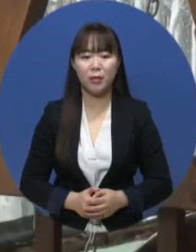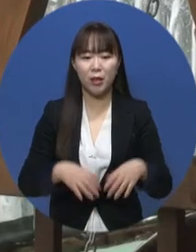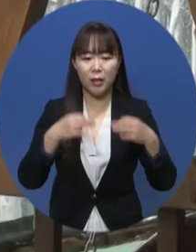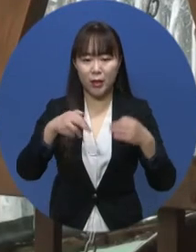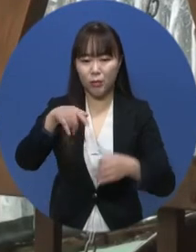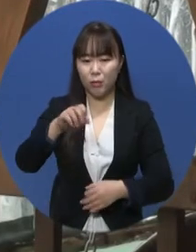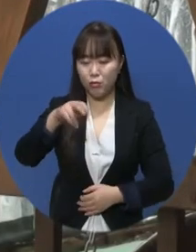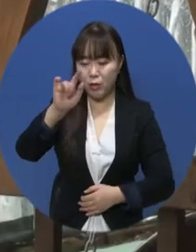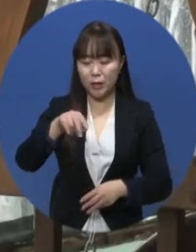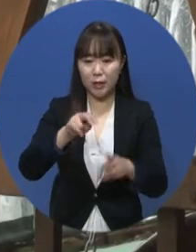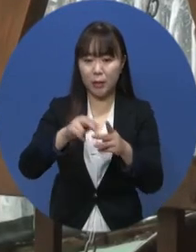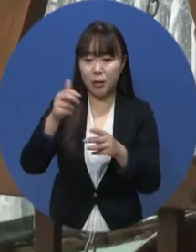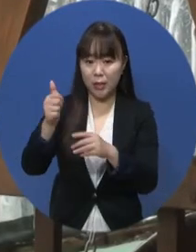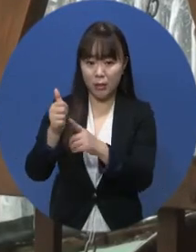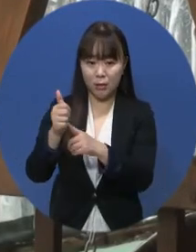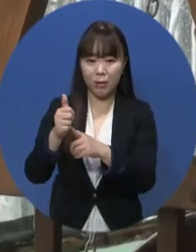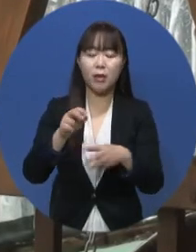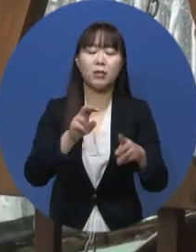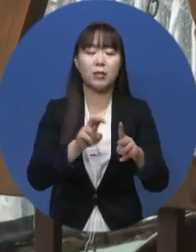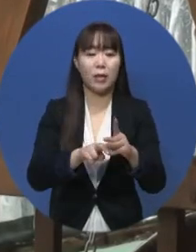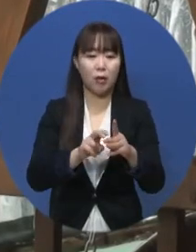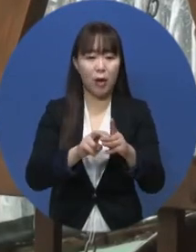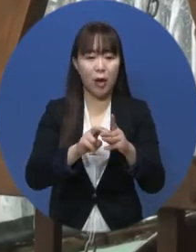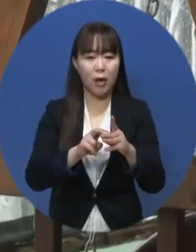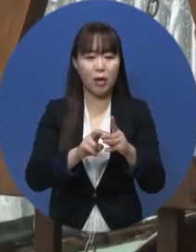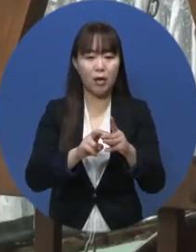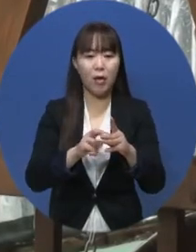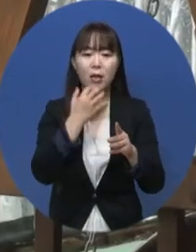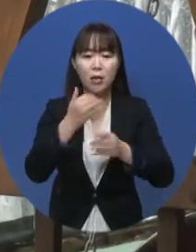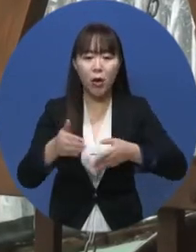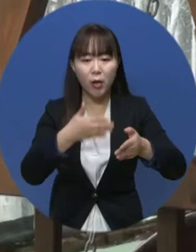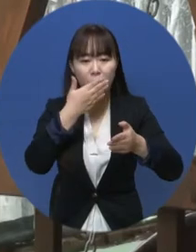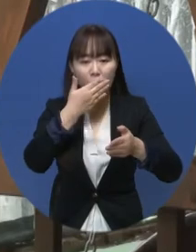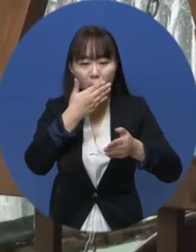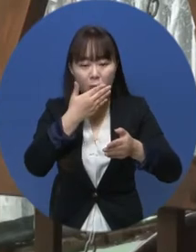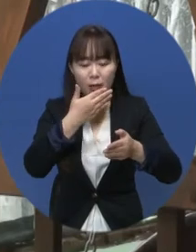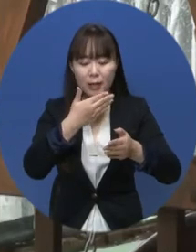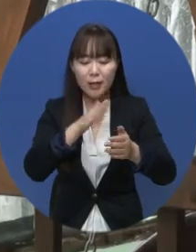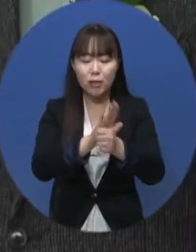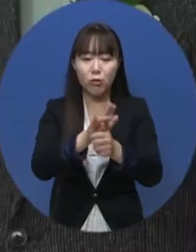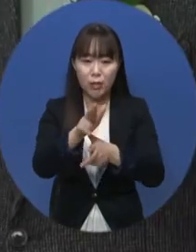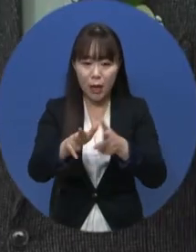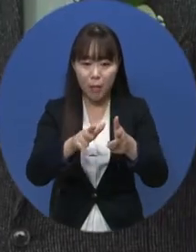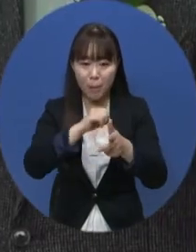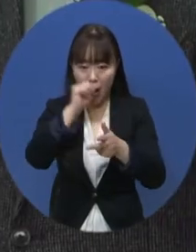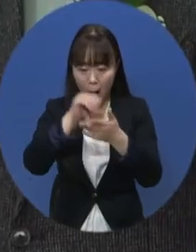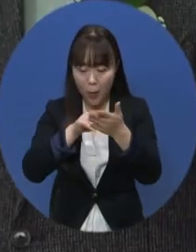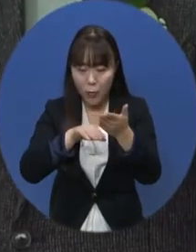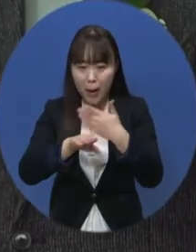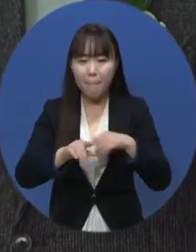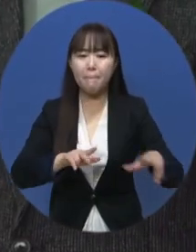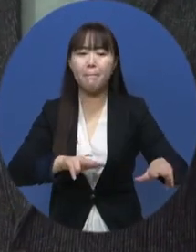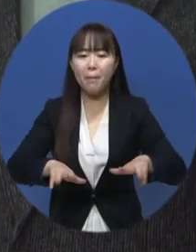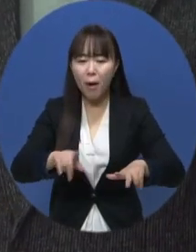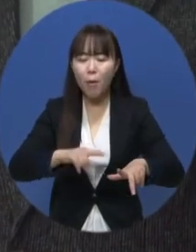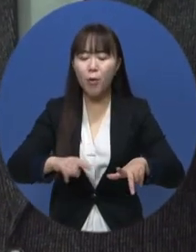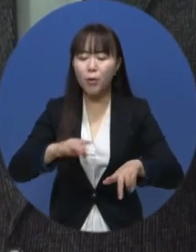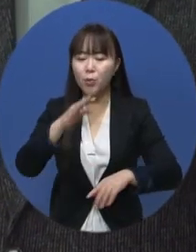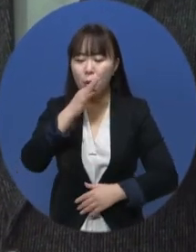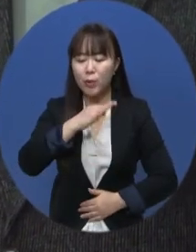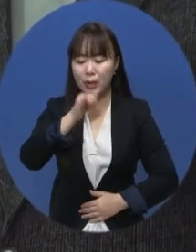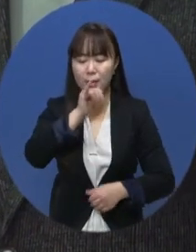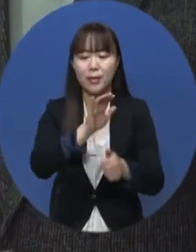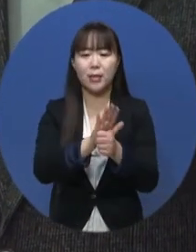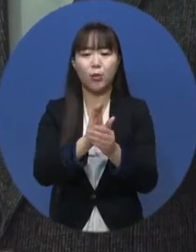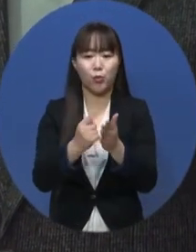김충식 센터장은 센터가 경기 먹거리 지원 사업 기간으로 선정된 직후 신속하게